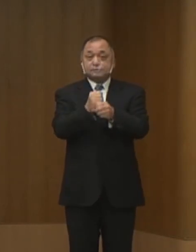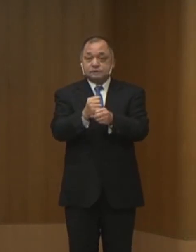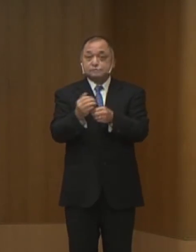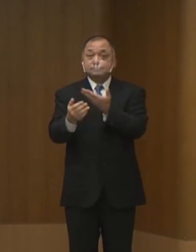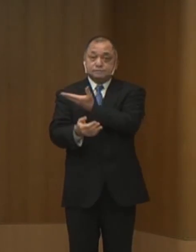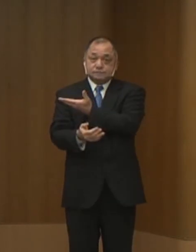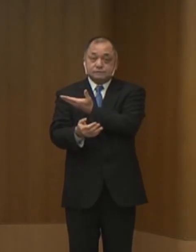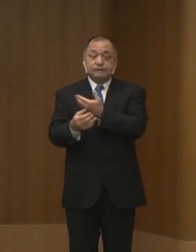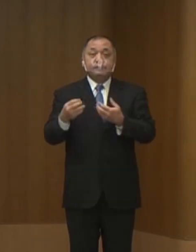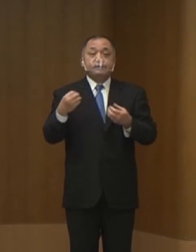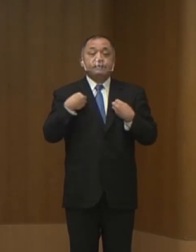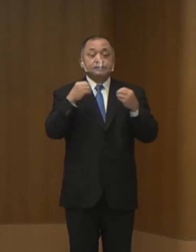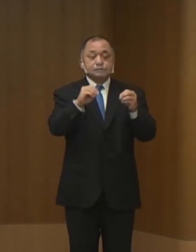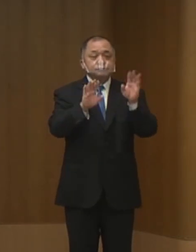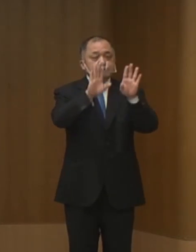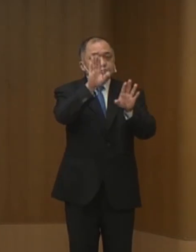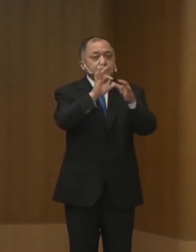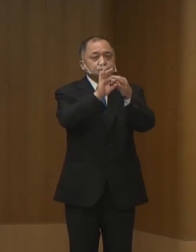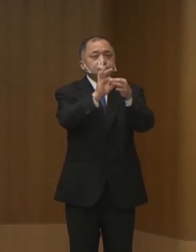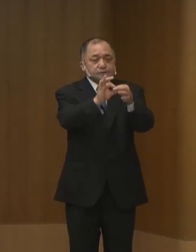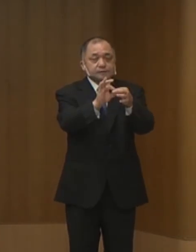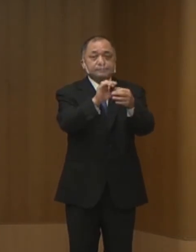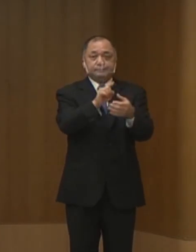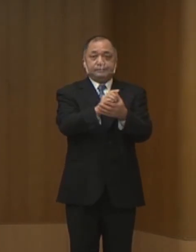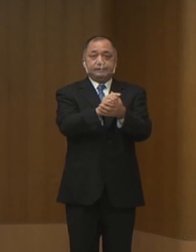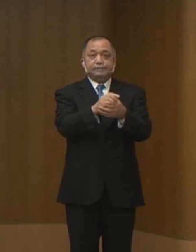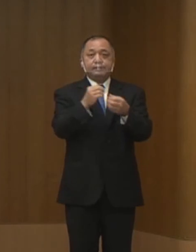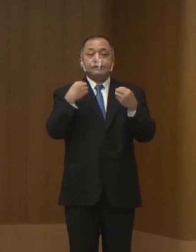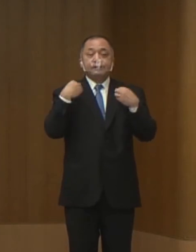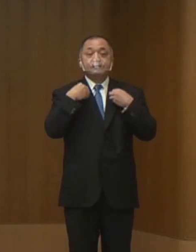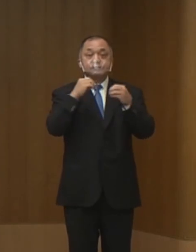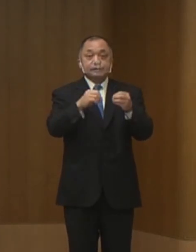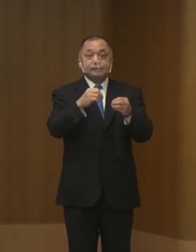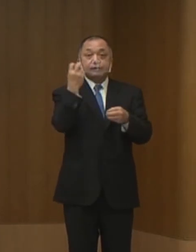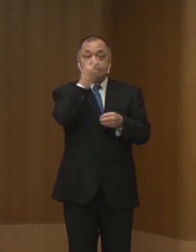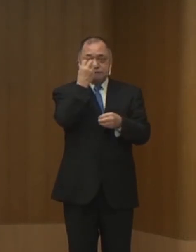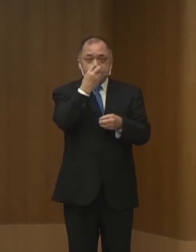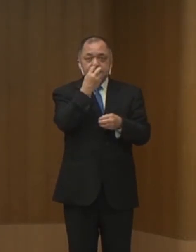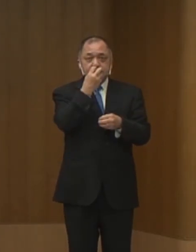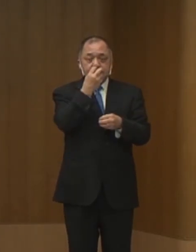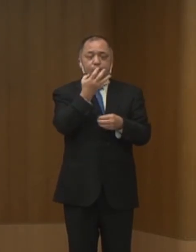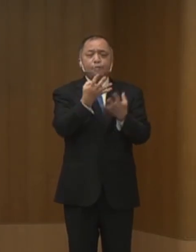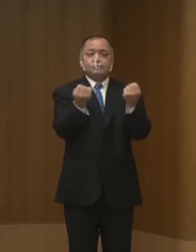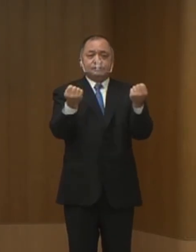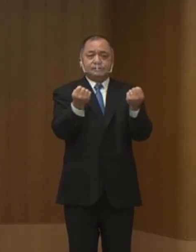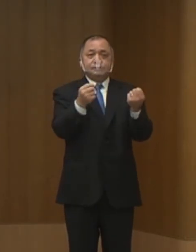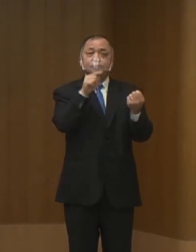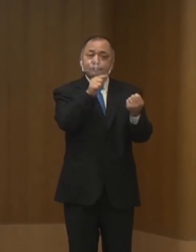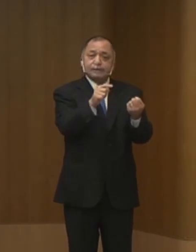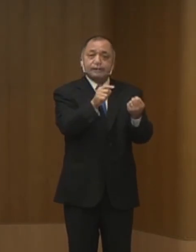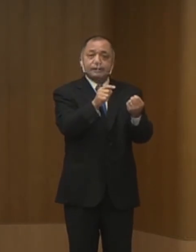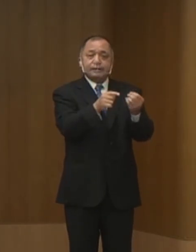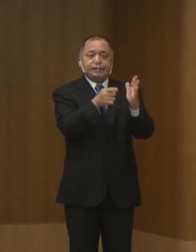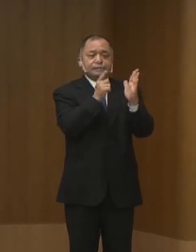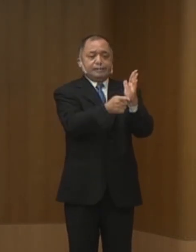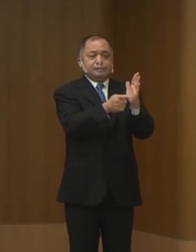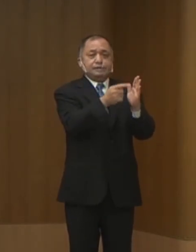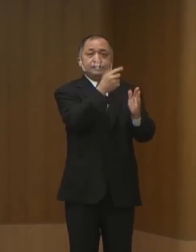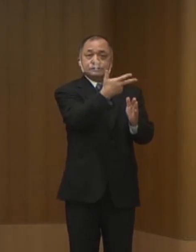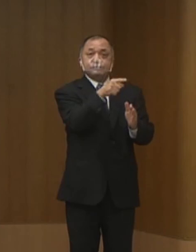感染状況については、感染確認は非常に多い政令指定都市において、札幌は全国で最も多